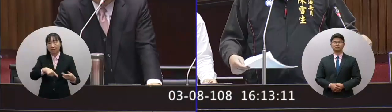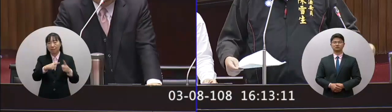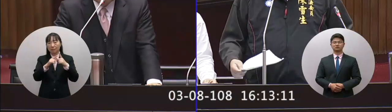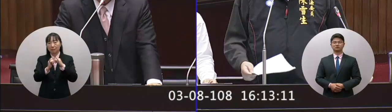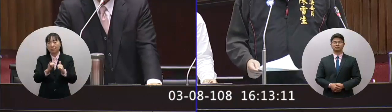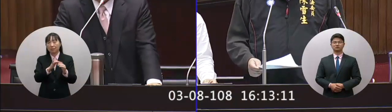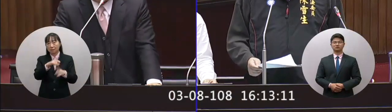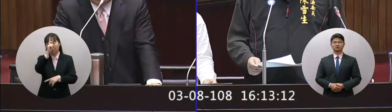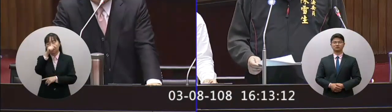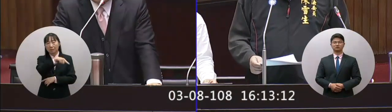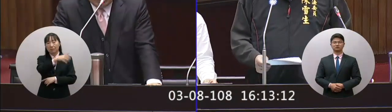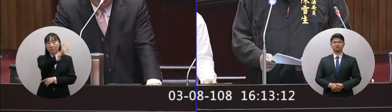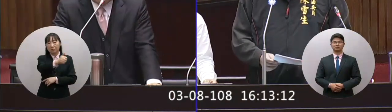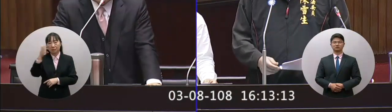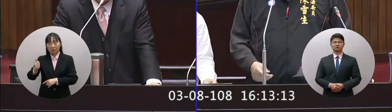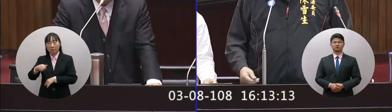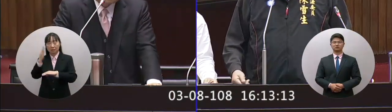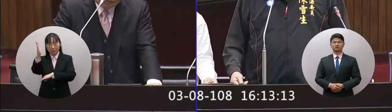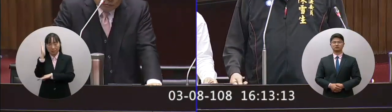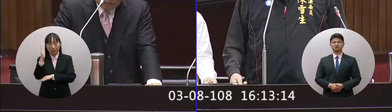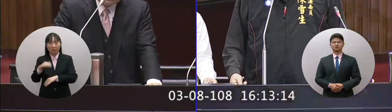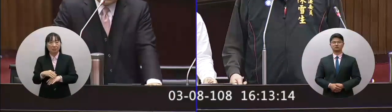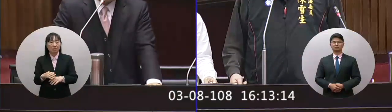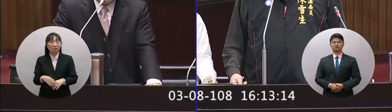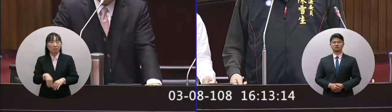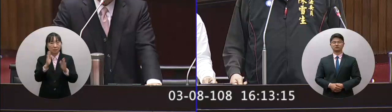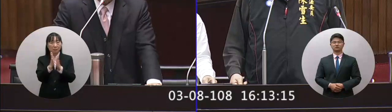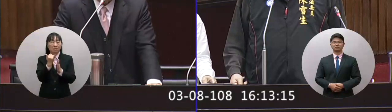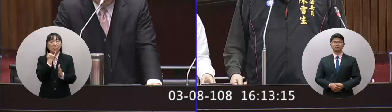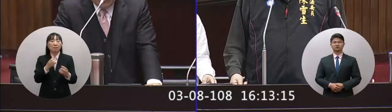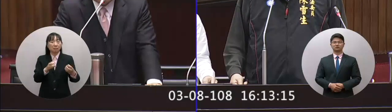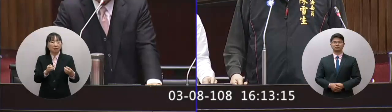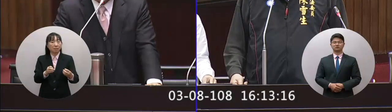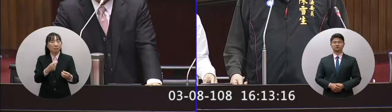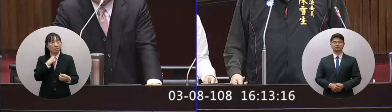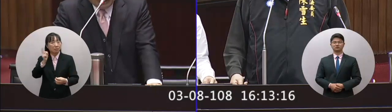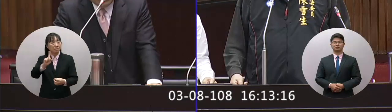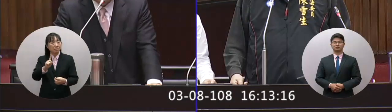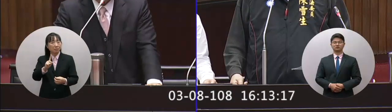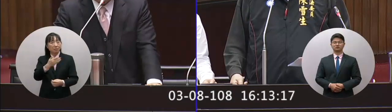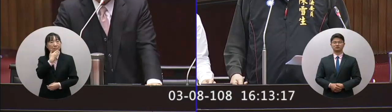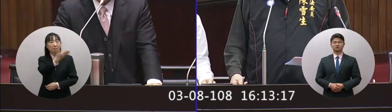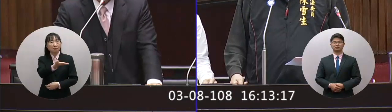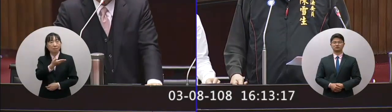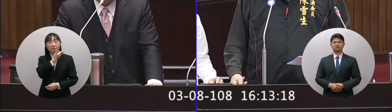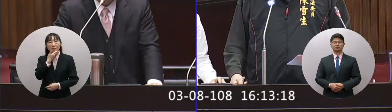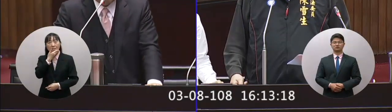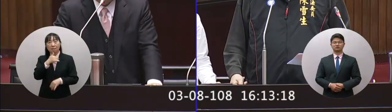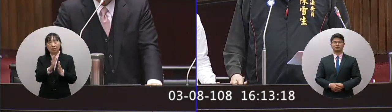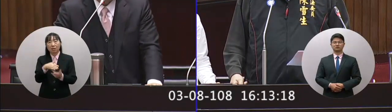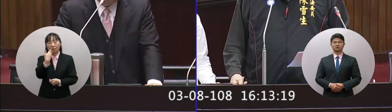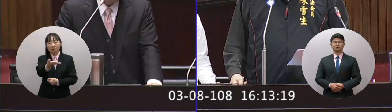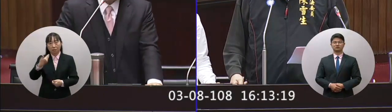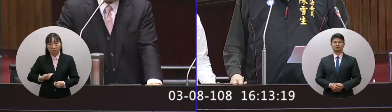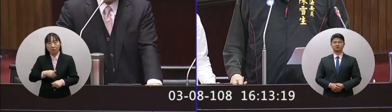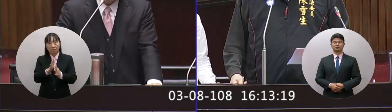两边政府都能够好好的来洽商怎么样做到最有利，彼此互